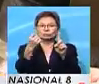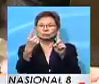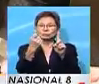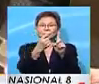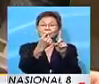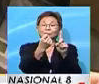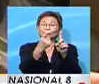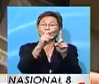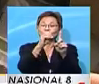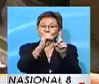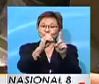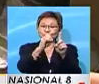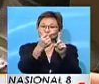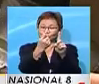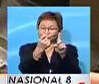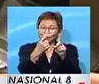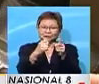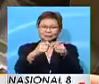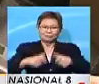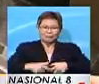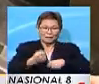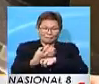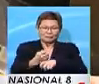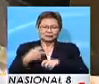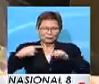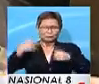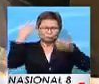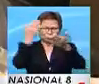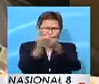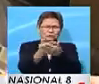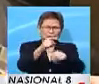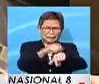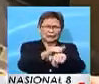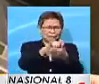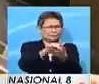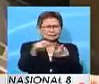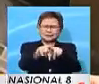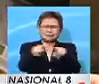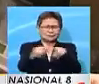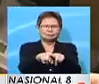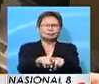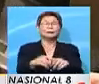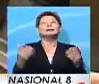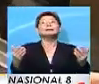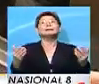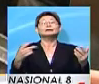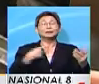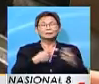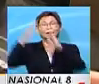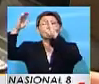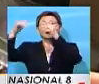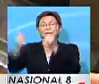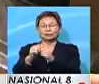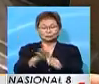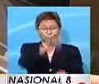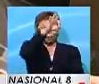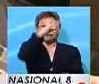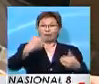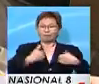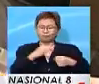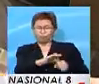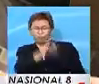keseluruhan Jadi kita mesti Lev jadi Insyaallah kita harap dengan semangat yang